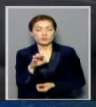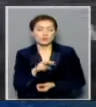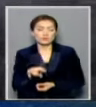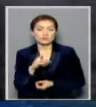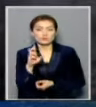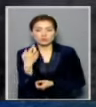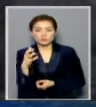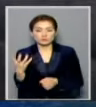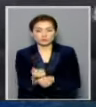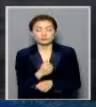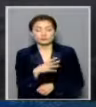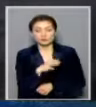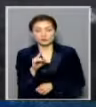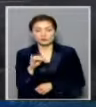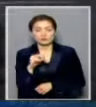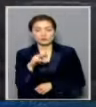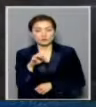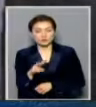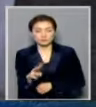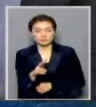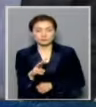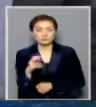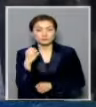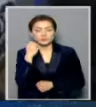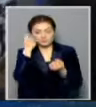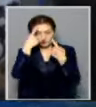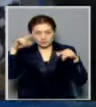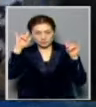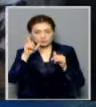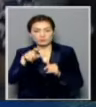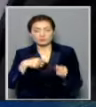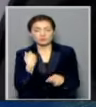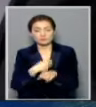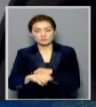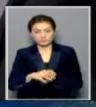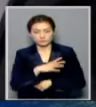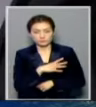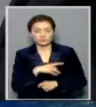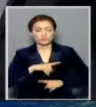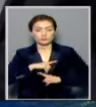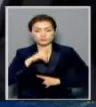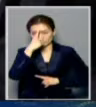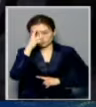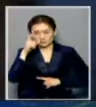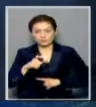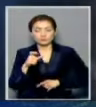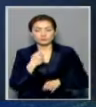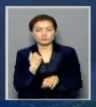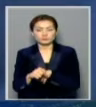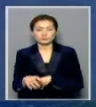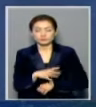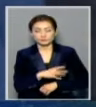қола медаль еншіледі. Ерлан алғашқы кездесуінде мексикалық қарсыластан басым түсіп, ширек финалда Үндістан елінің өкілін